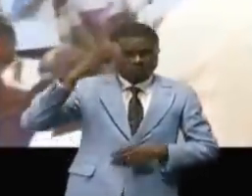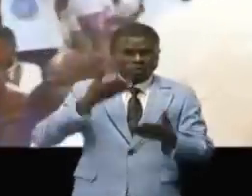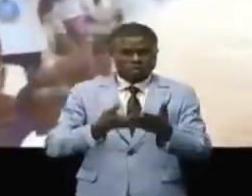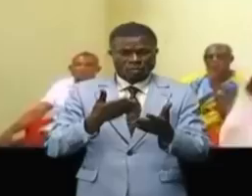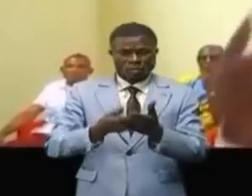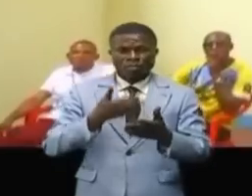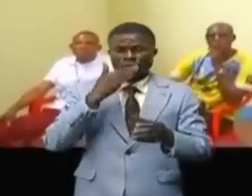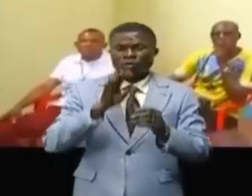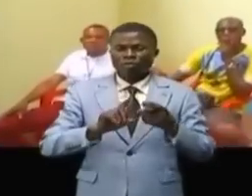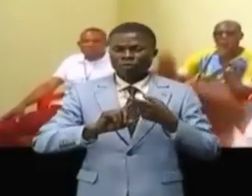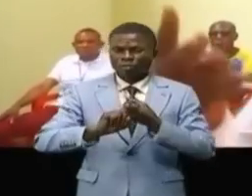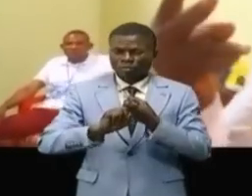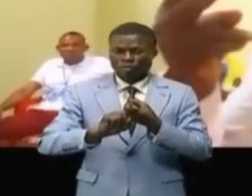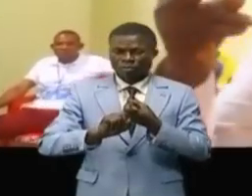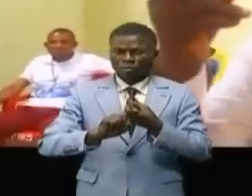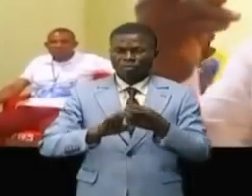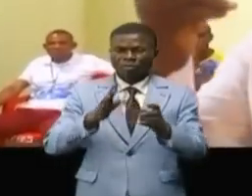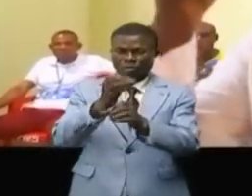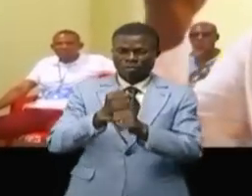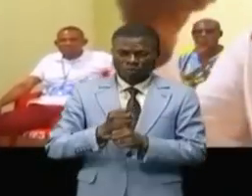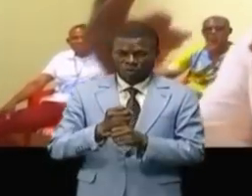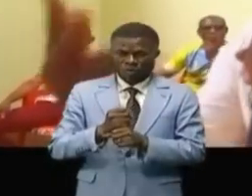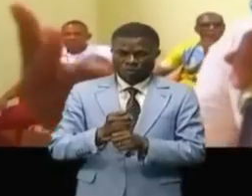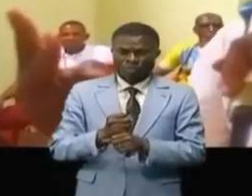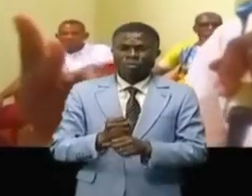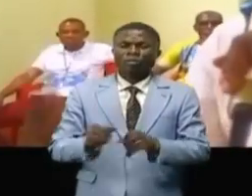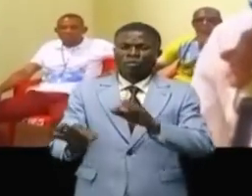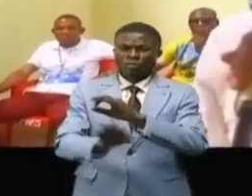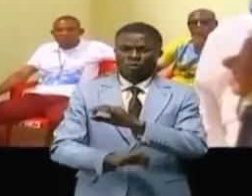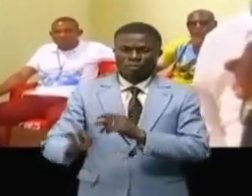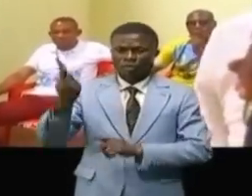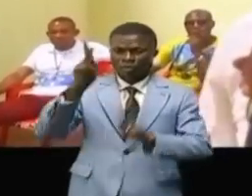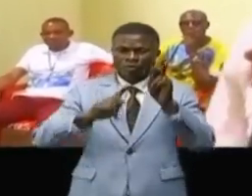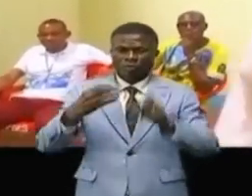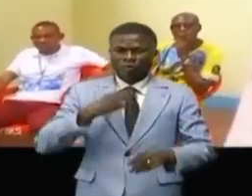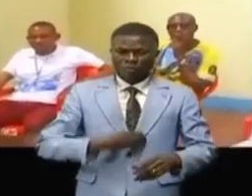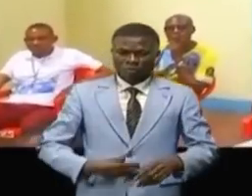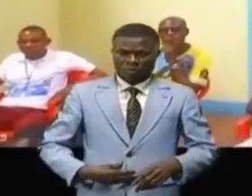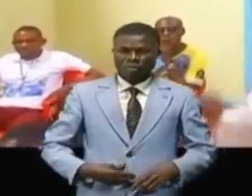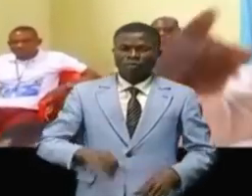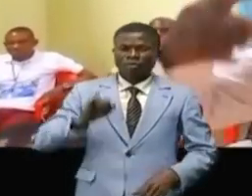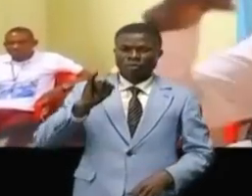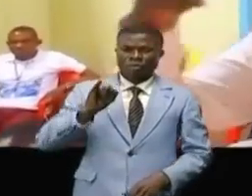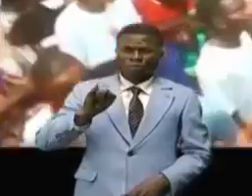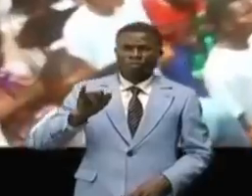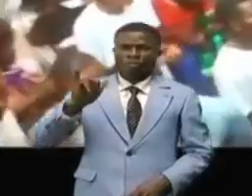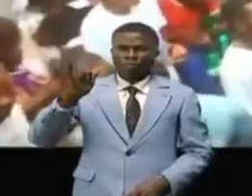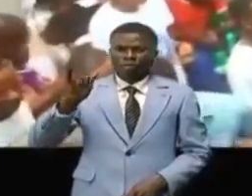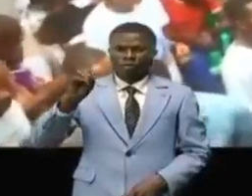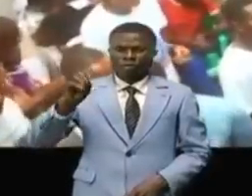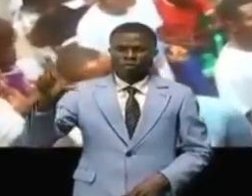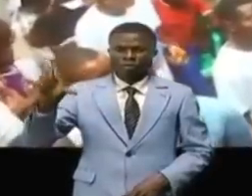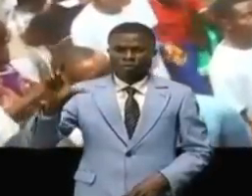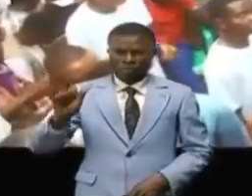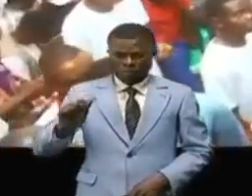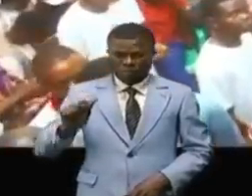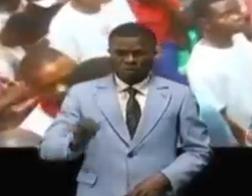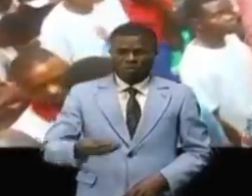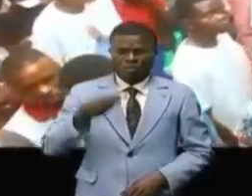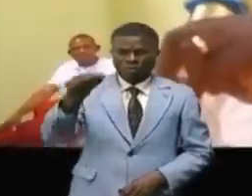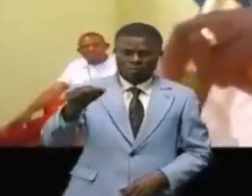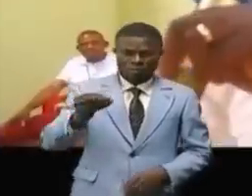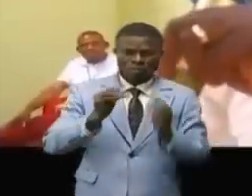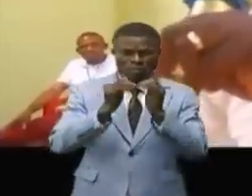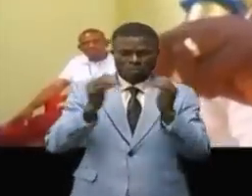assurance obtenue auprès de la base mettre désiré immolo peut alors déposer aisement